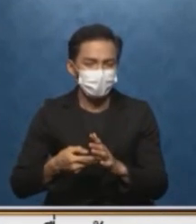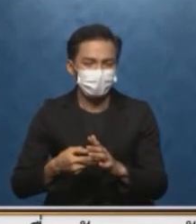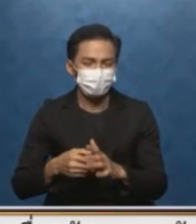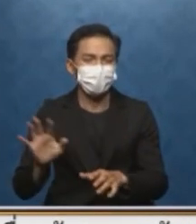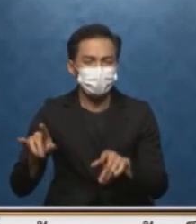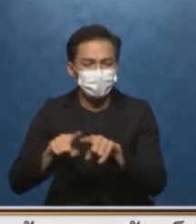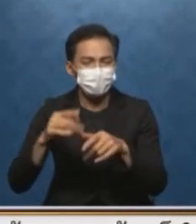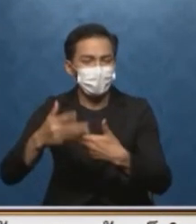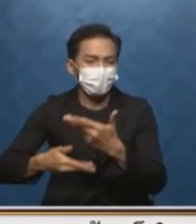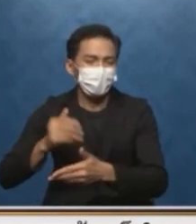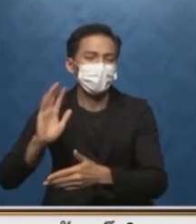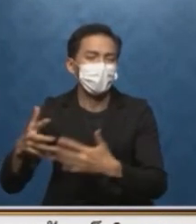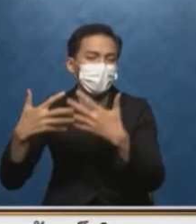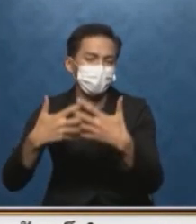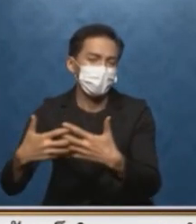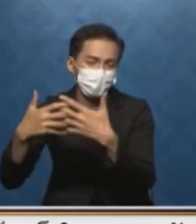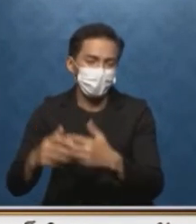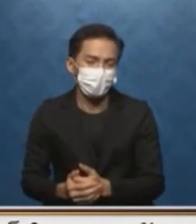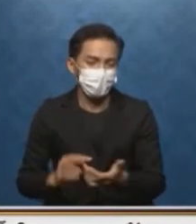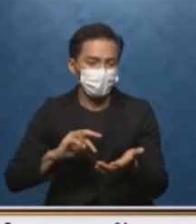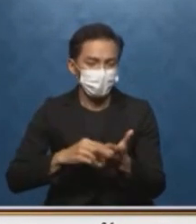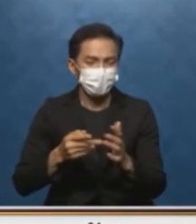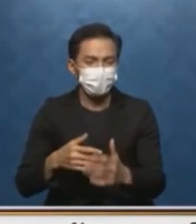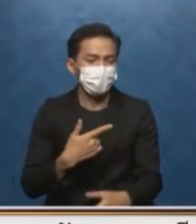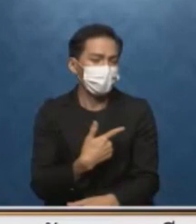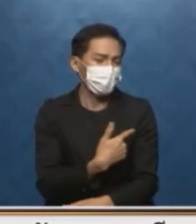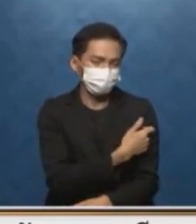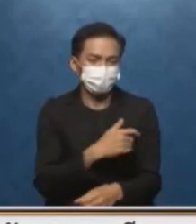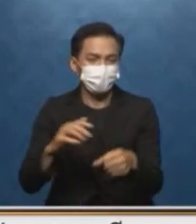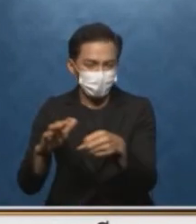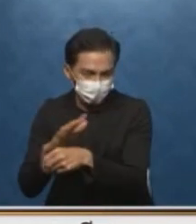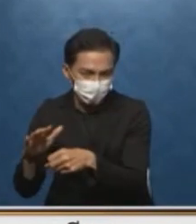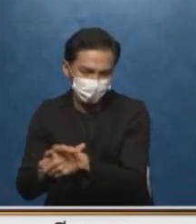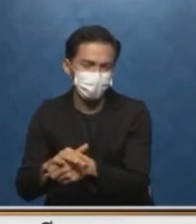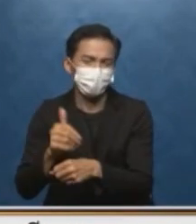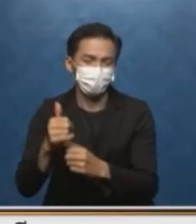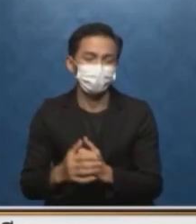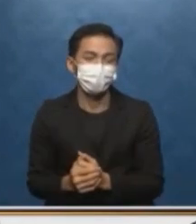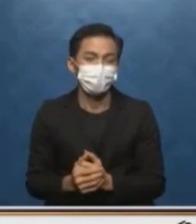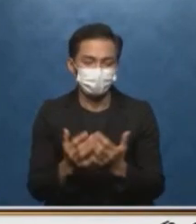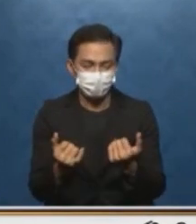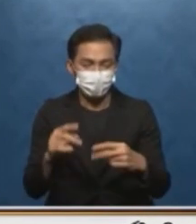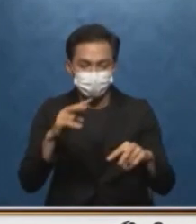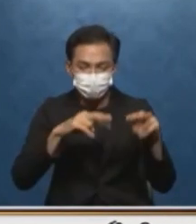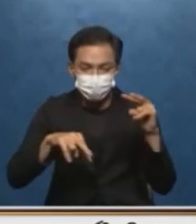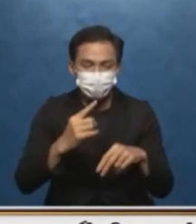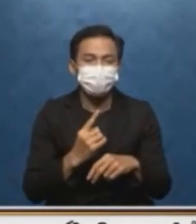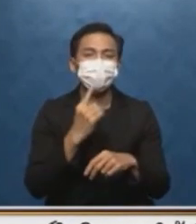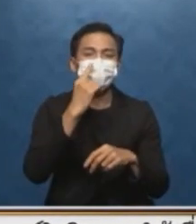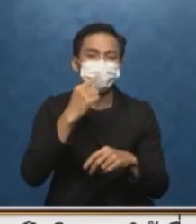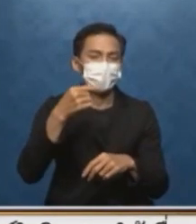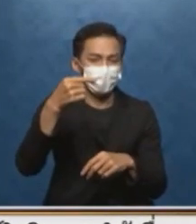ยความที่เขามีศักยภาพด้านการกระจายวัคซีนเพียงแค่ว่าเขาตรวจเชื้อว่าเป็นติดลบแล้วเ